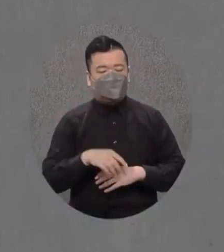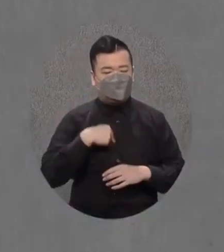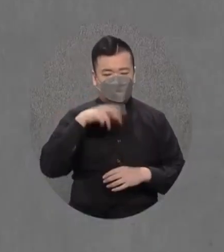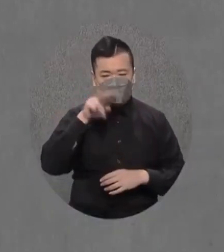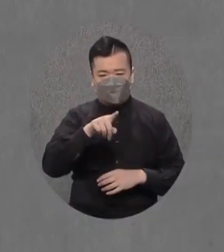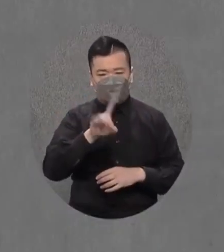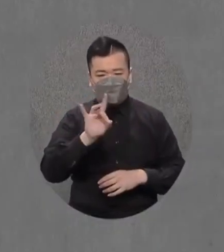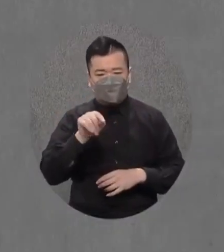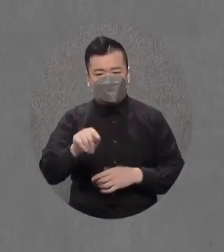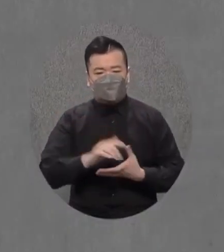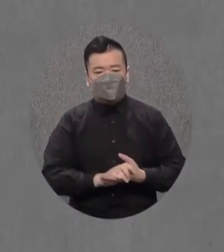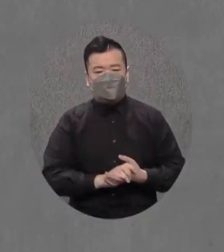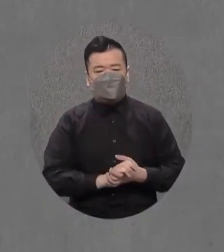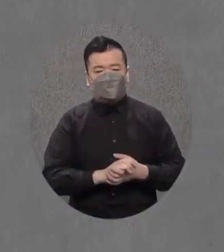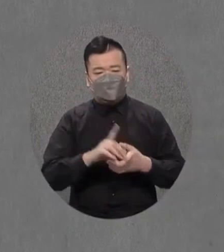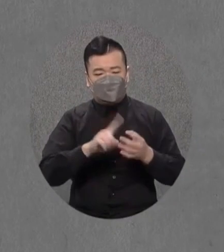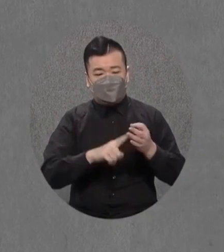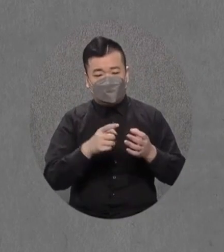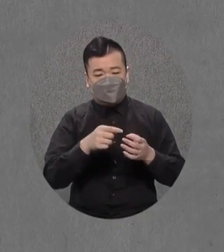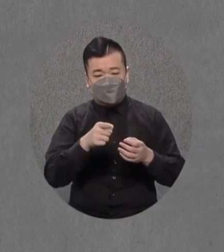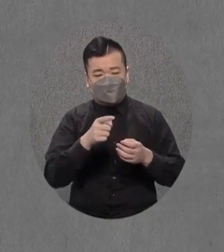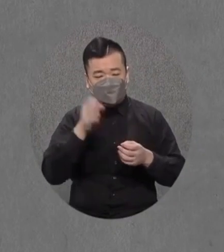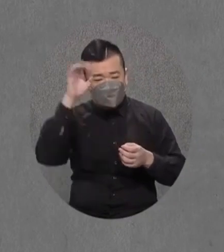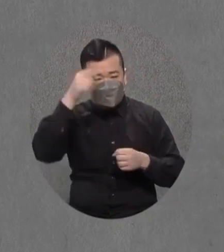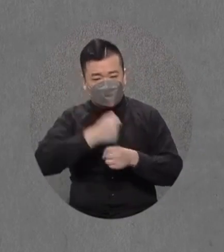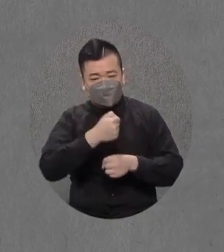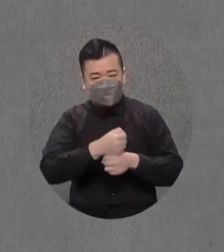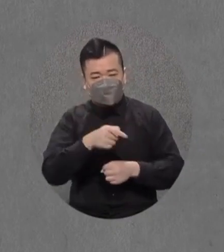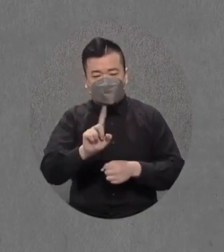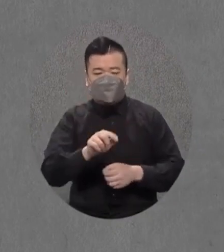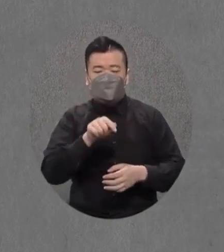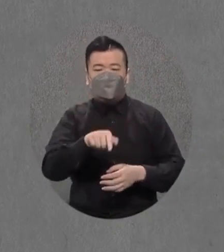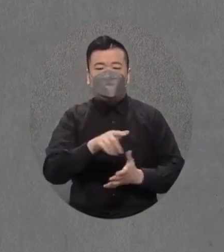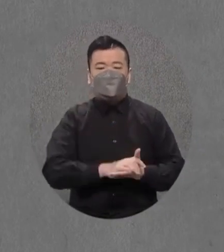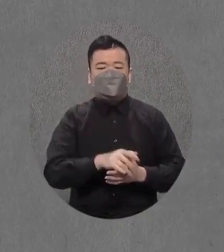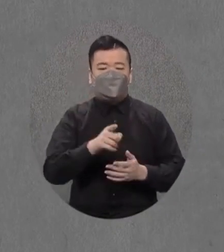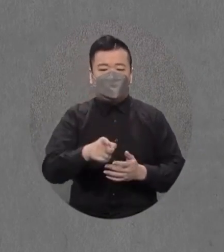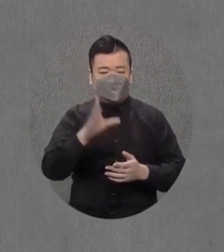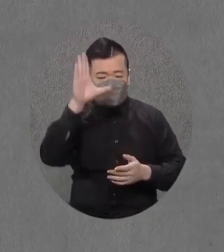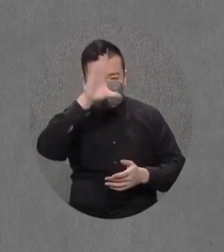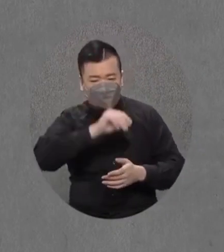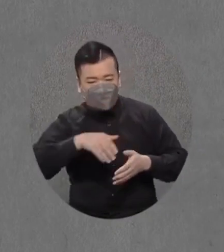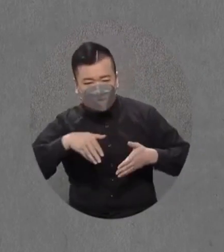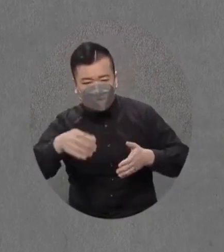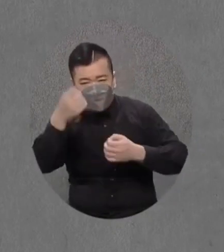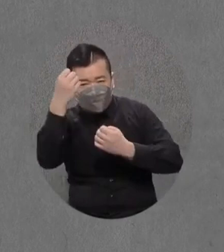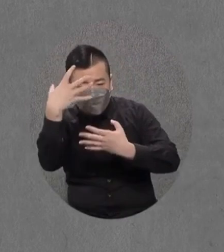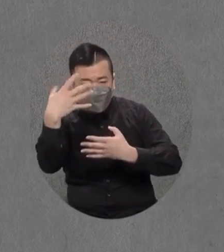張子琪他這件做花的那件作品，其實你會看到在個深夜的街燈裡